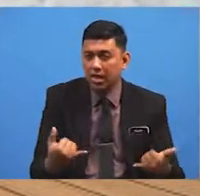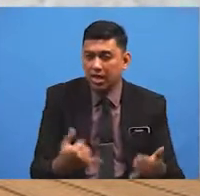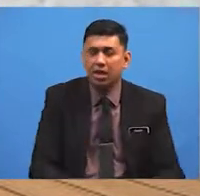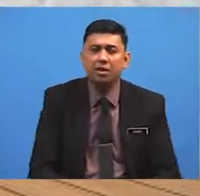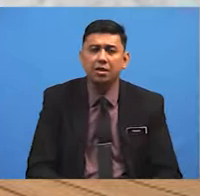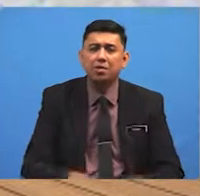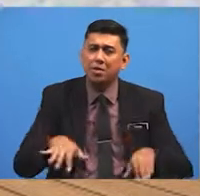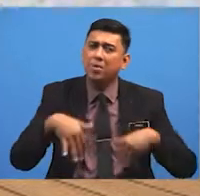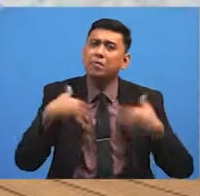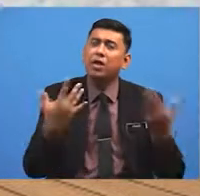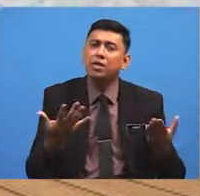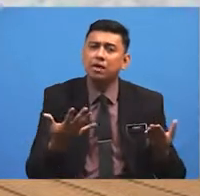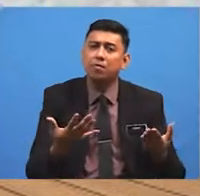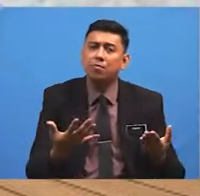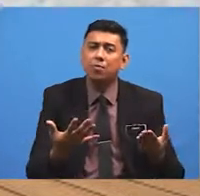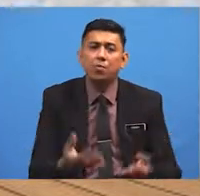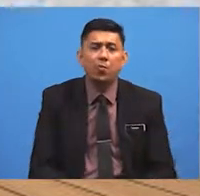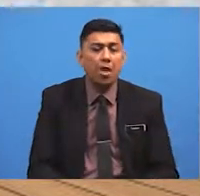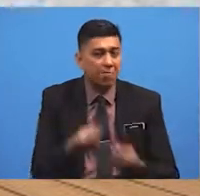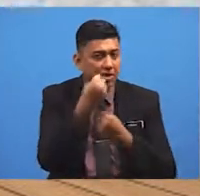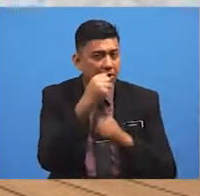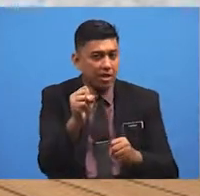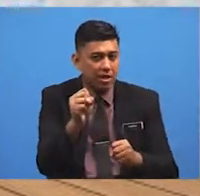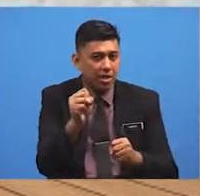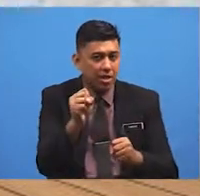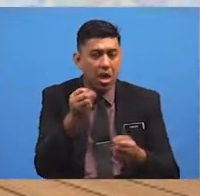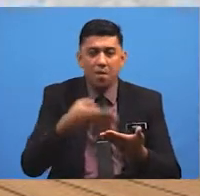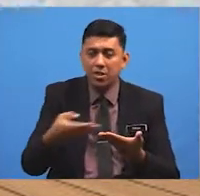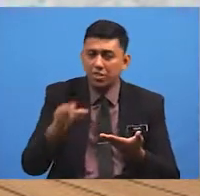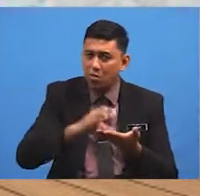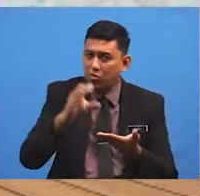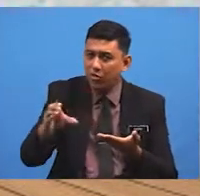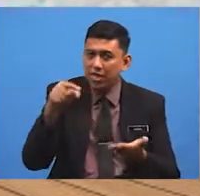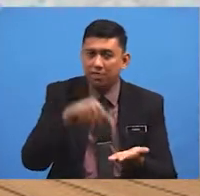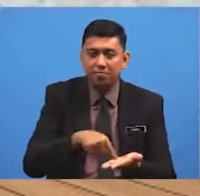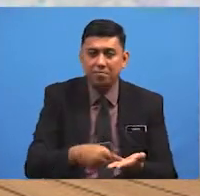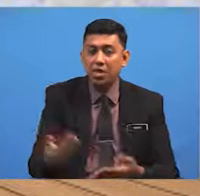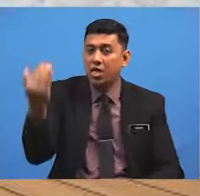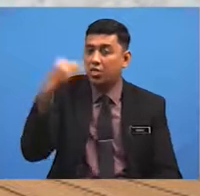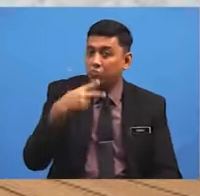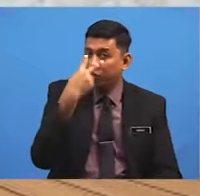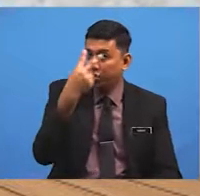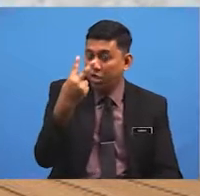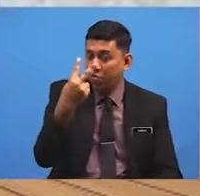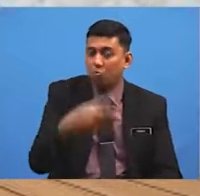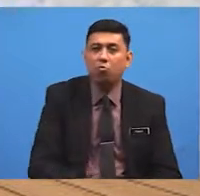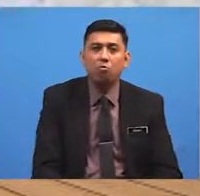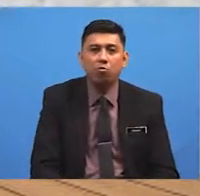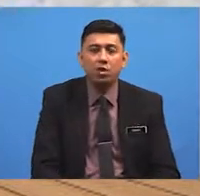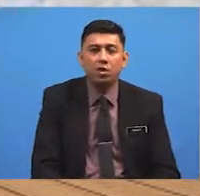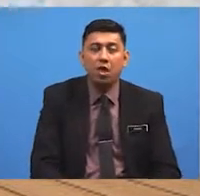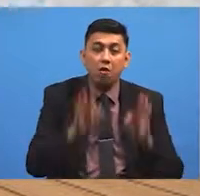bagaimana lebih legit enak menyediakan belanjawan tunai Jom kita lihat dahulu